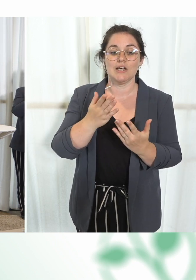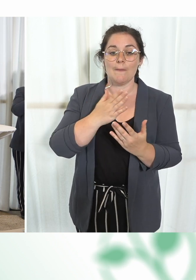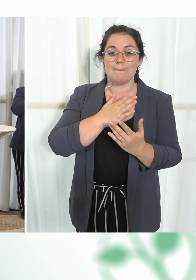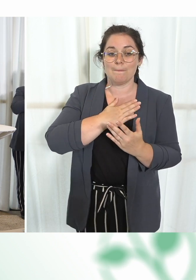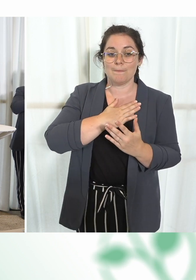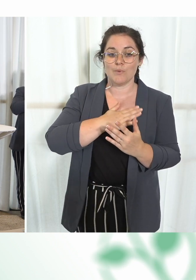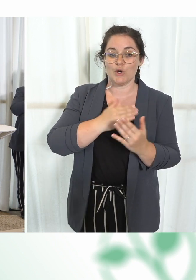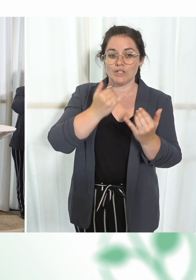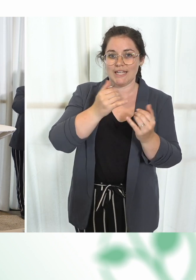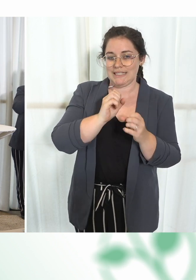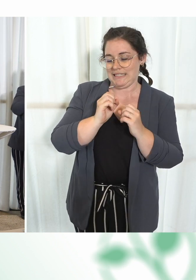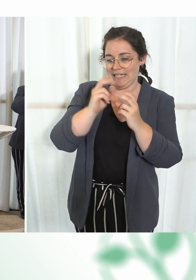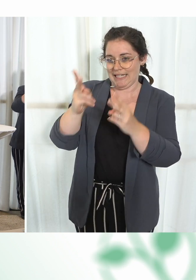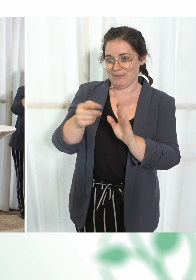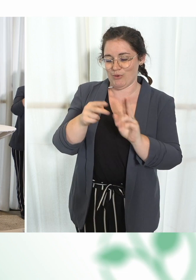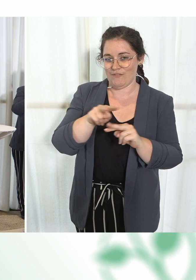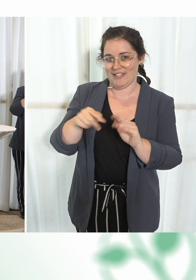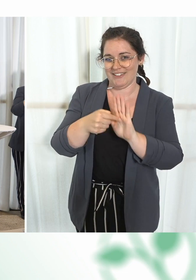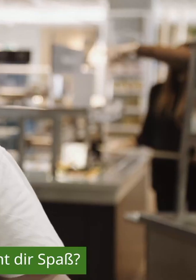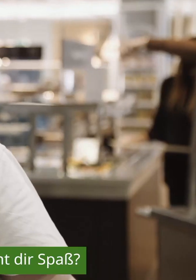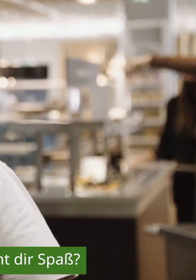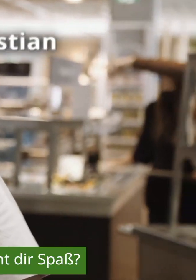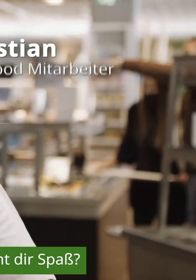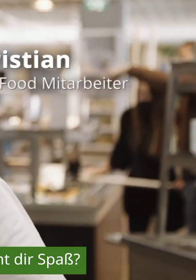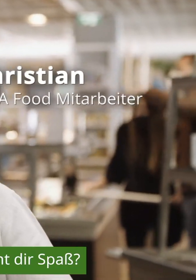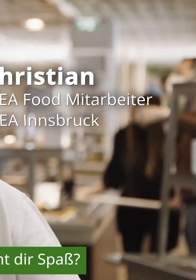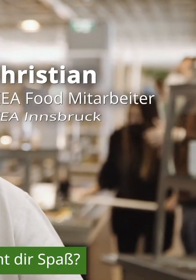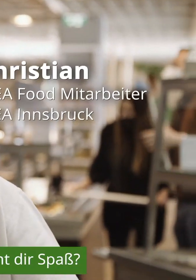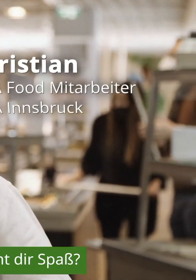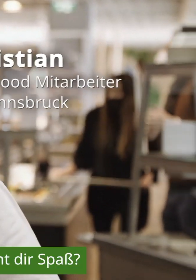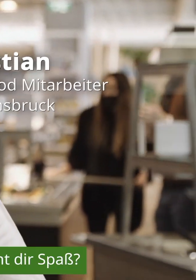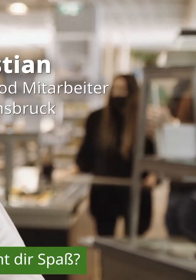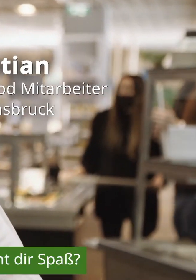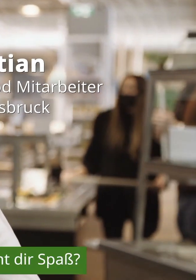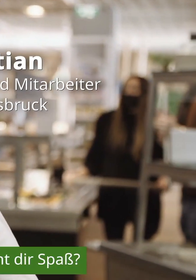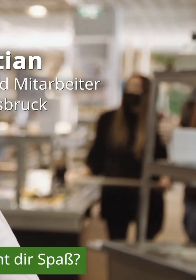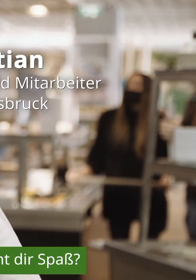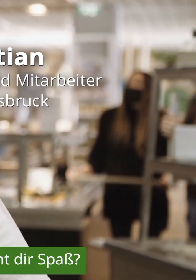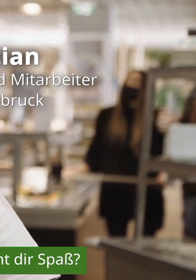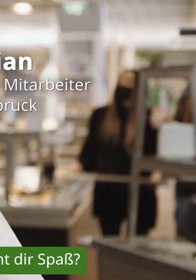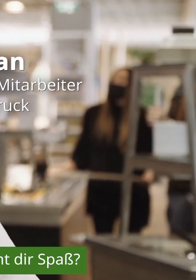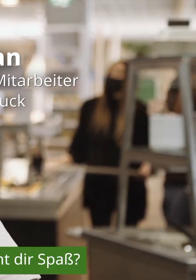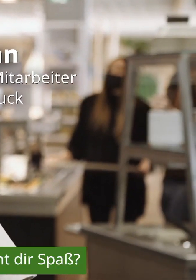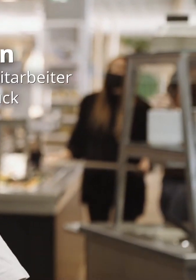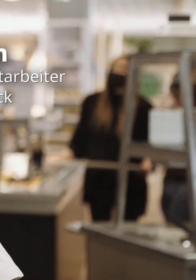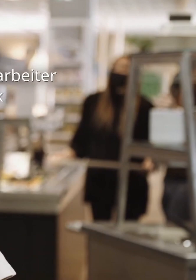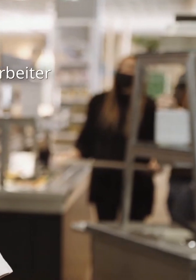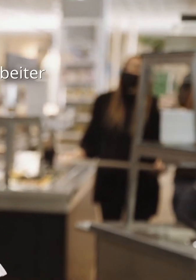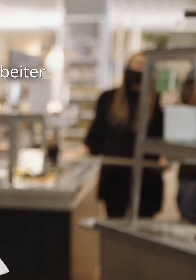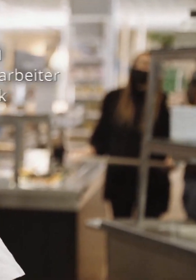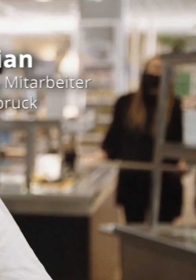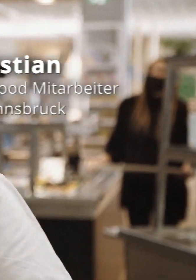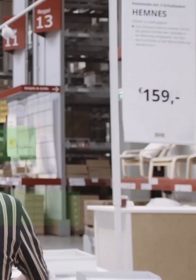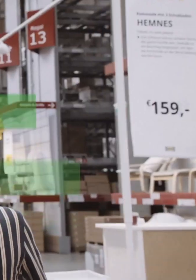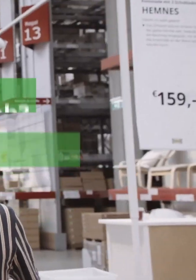wir nach Innsbruck ins Video. So, Christian, sag mal, was taugt dir an deiner Arbeit? Was macht dir Spaß? Ja,